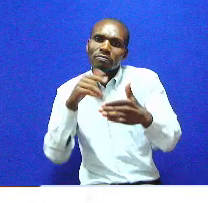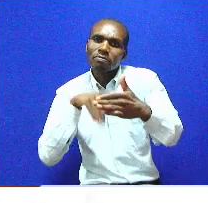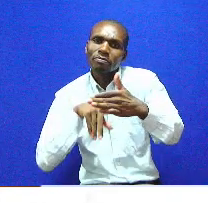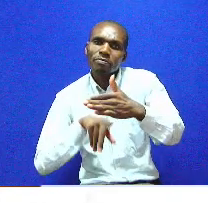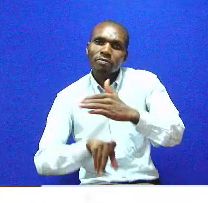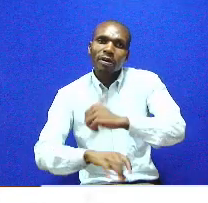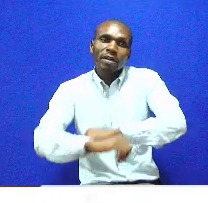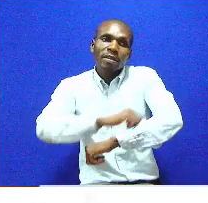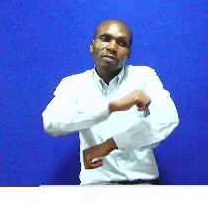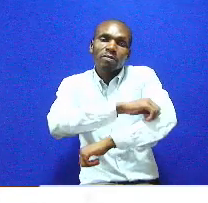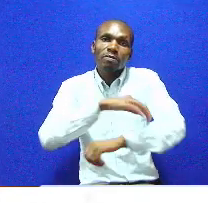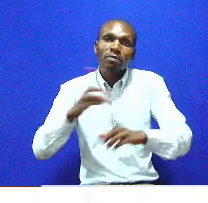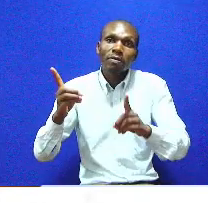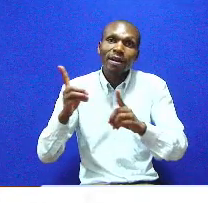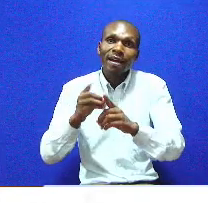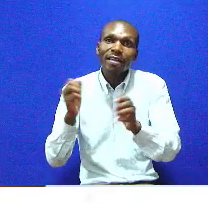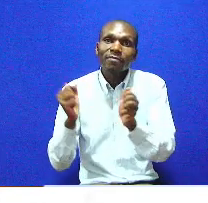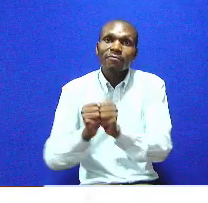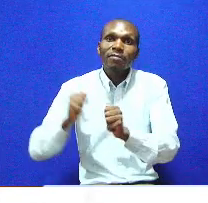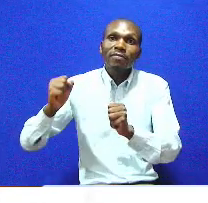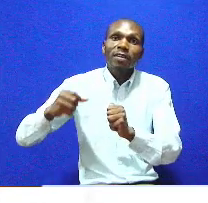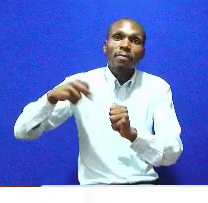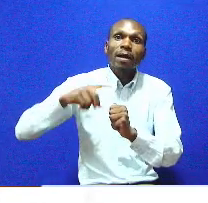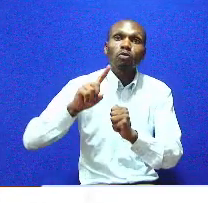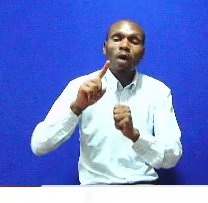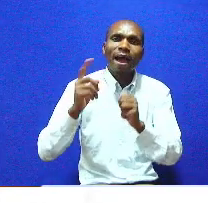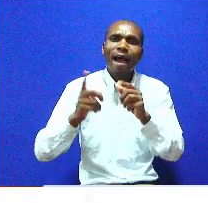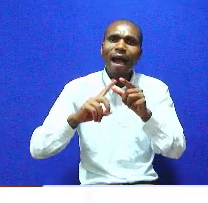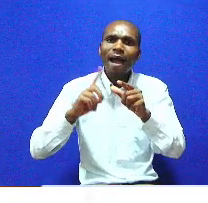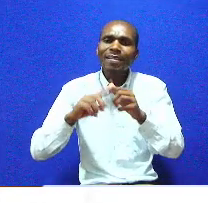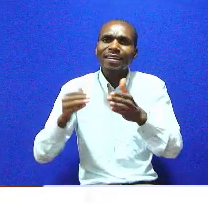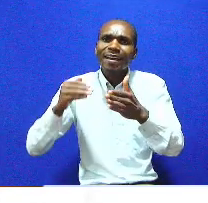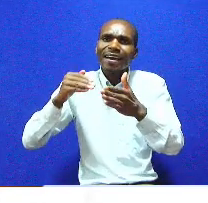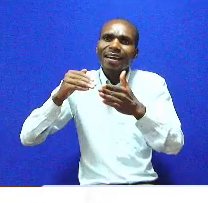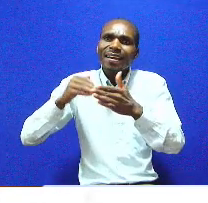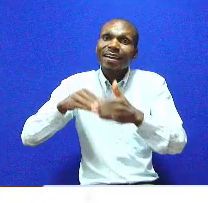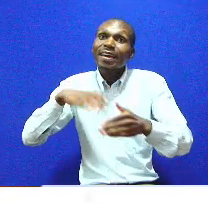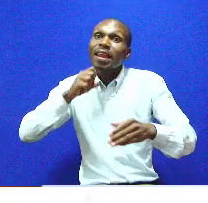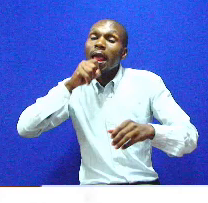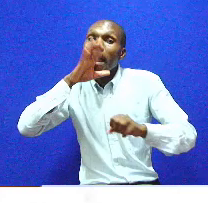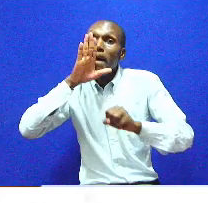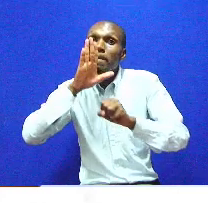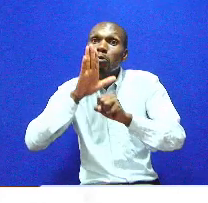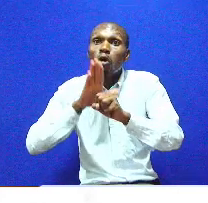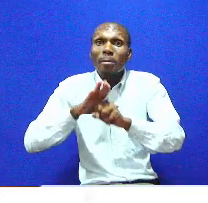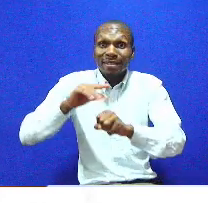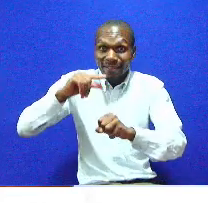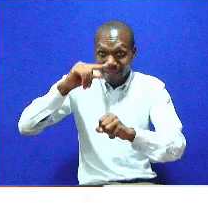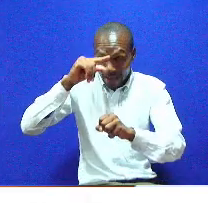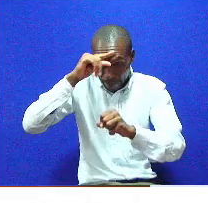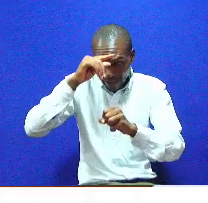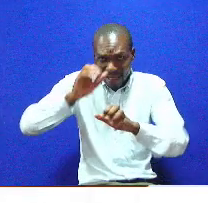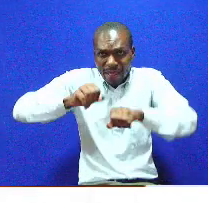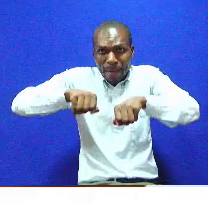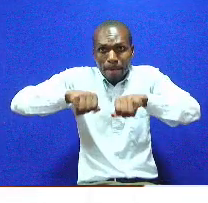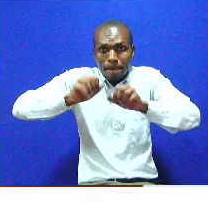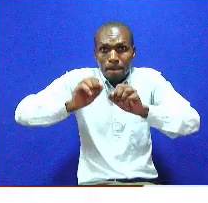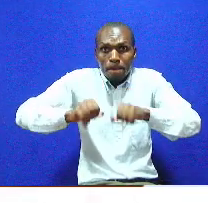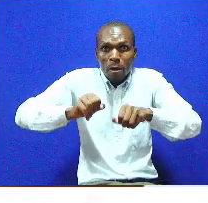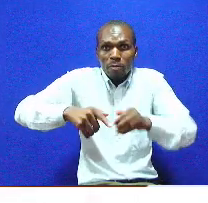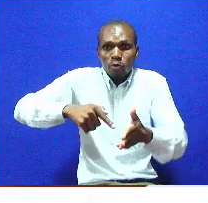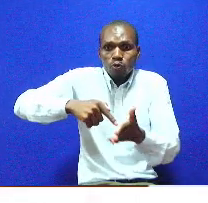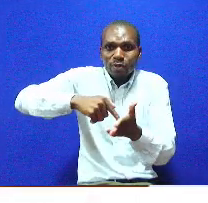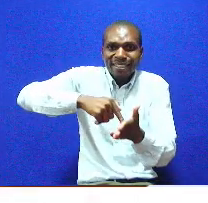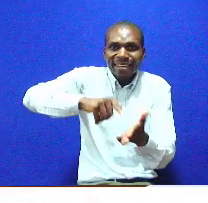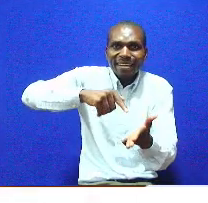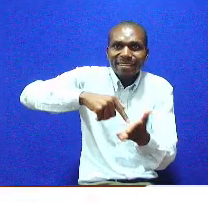kumina isano umutinyo mutangani omwa kogocha. Chinga kia chichi ni ganyala kwa baga kulia irabu na serikali ni chukwa baga kwenye kingani buwato kichibesa.